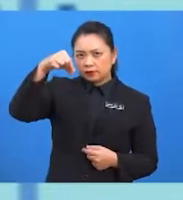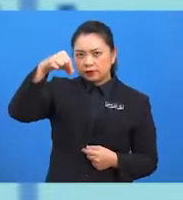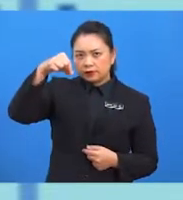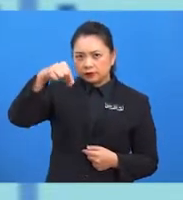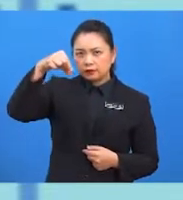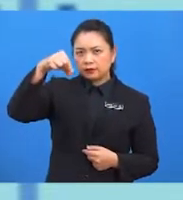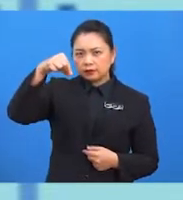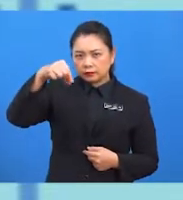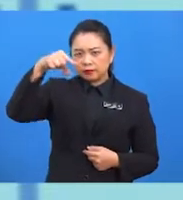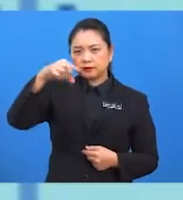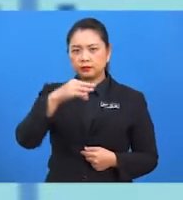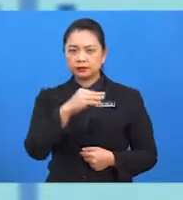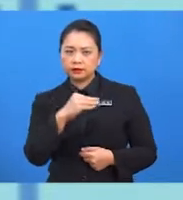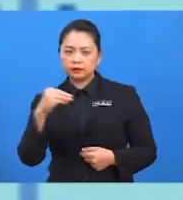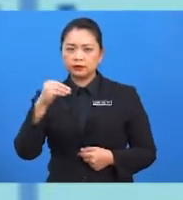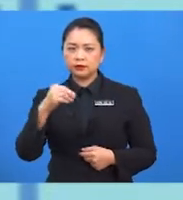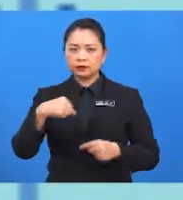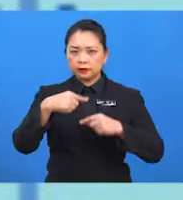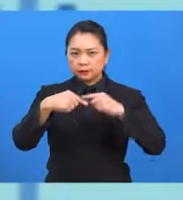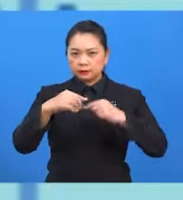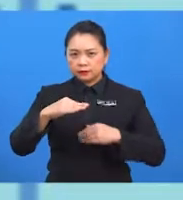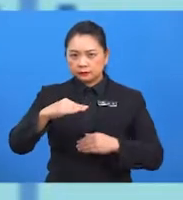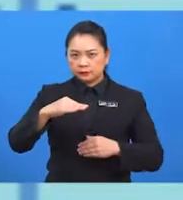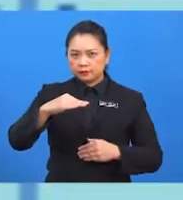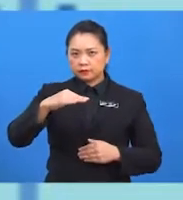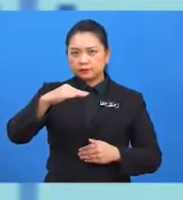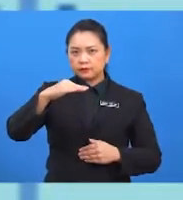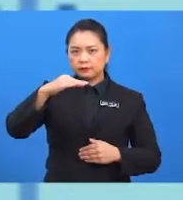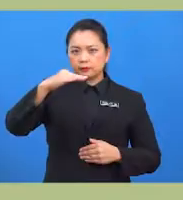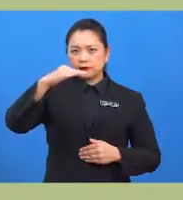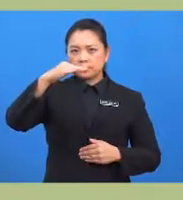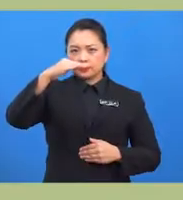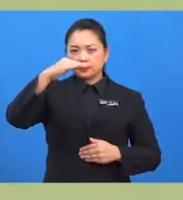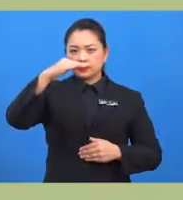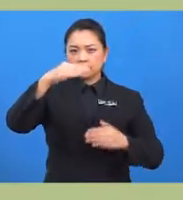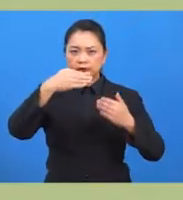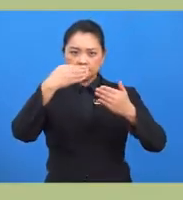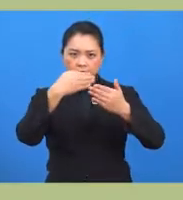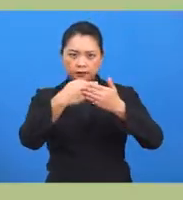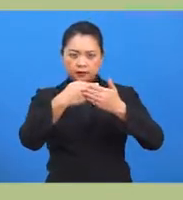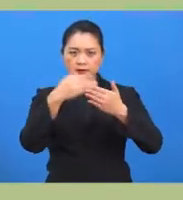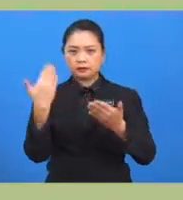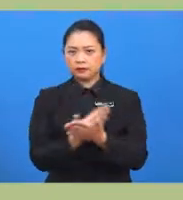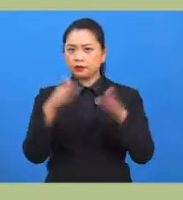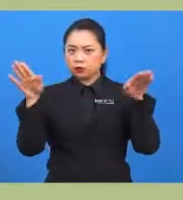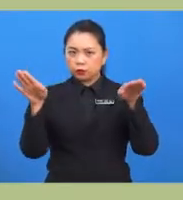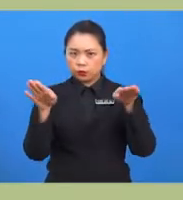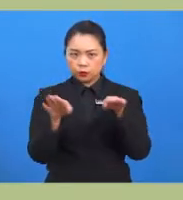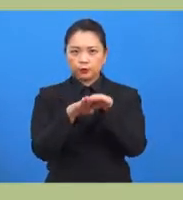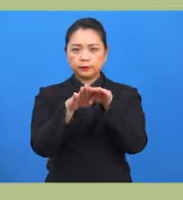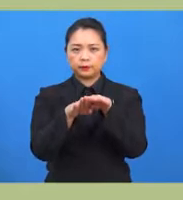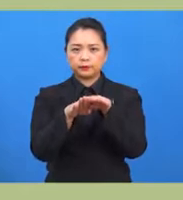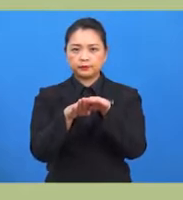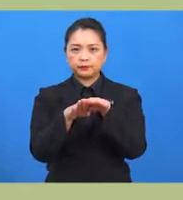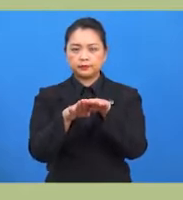dan apabila paras air telah mencapai tanda singkatan Hai gelang volumetri